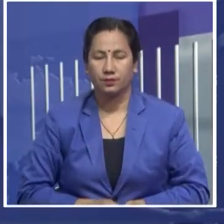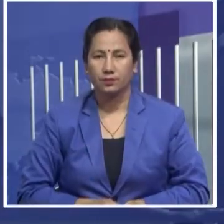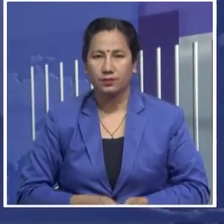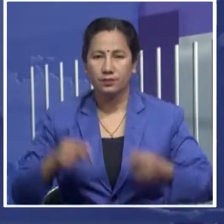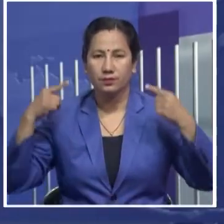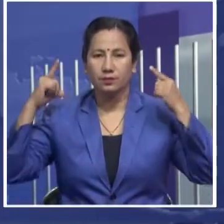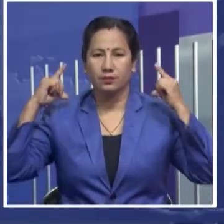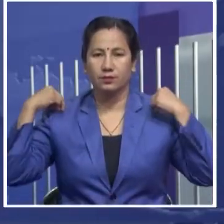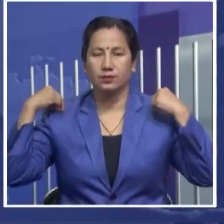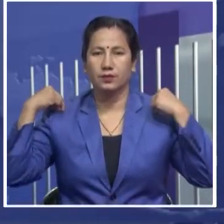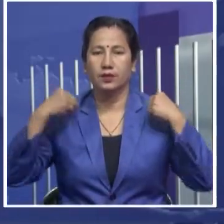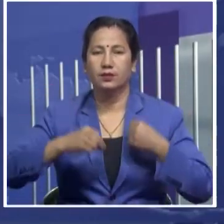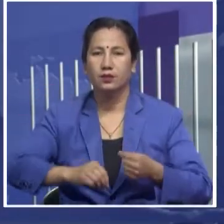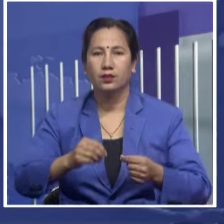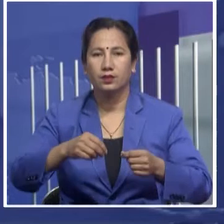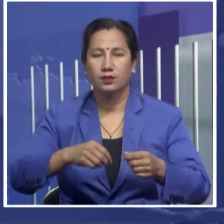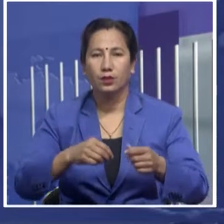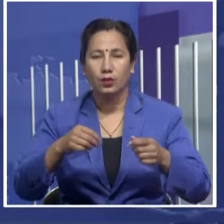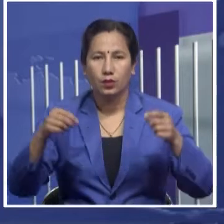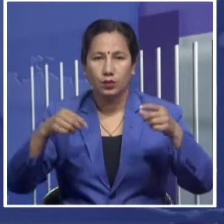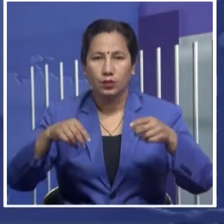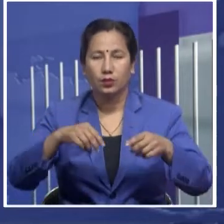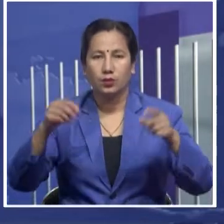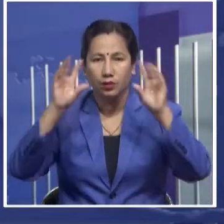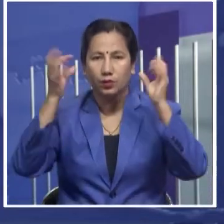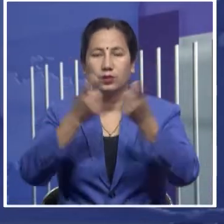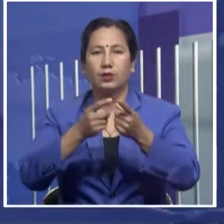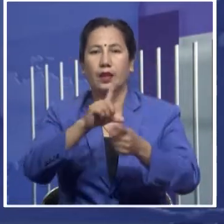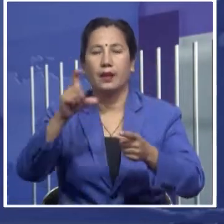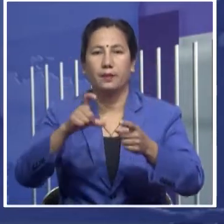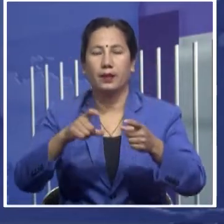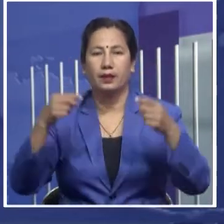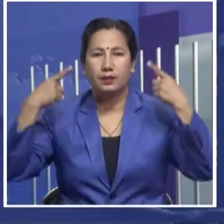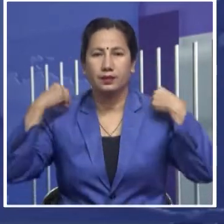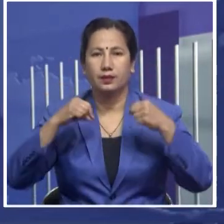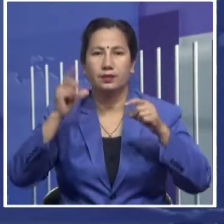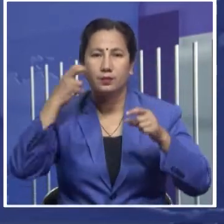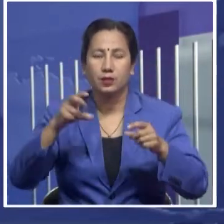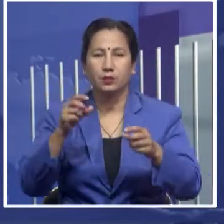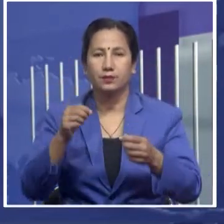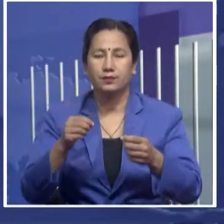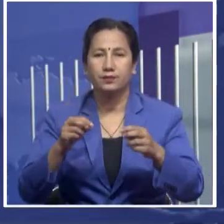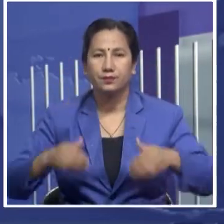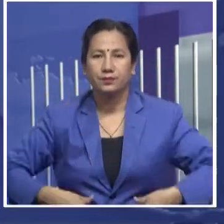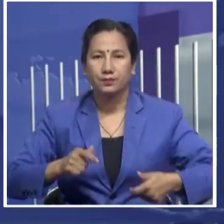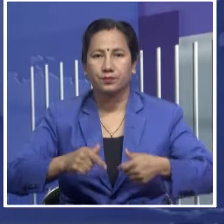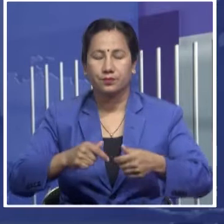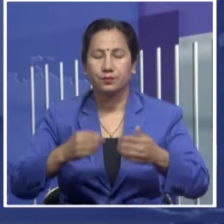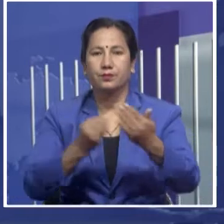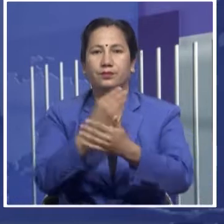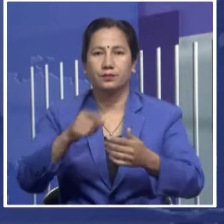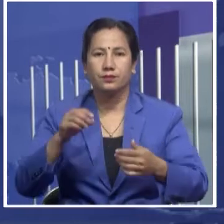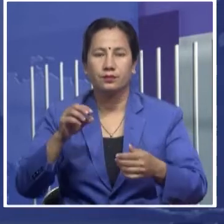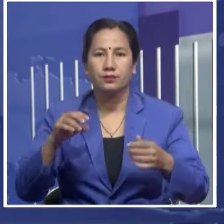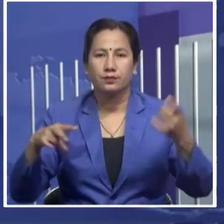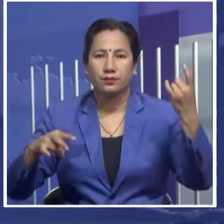नर्सहरूको पेसागत हकित र सुरक्षाका लागि आवाज उठाउँदै आज नेपाल नर्सिङ दिवस मनाइएको छ। नर्सिङ सङ्घको स्थापनाको दिन पारेर हरेक वर्ष माघ